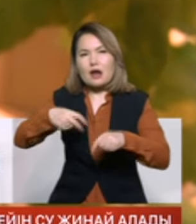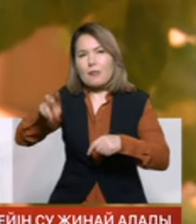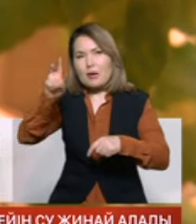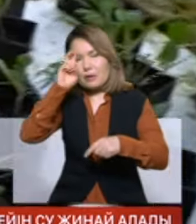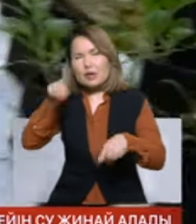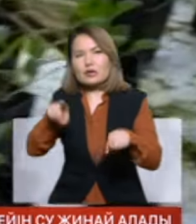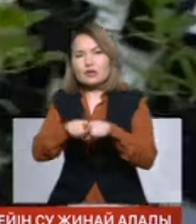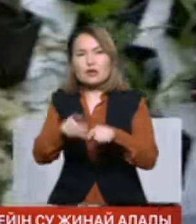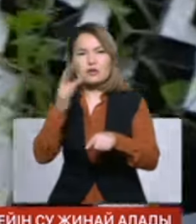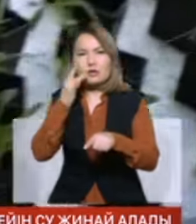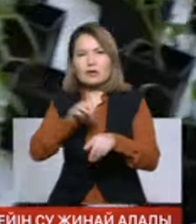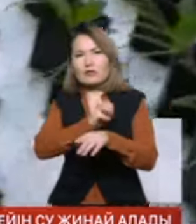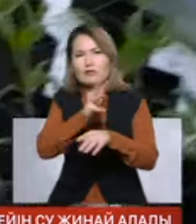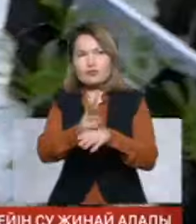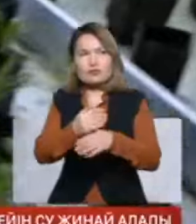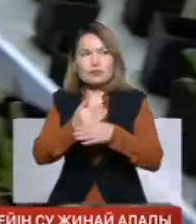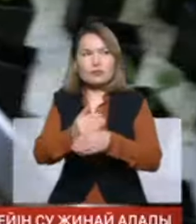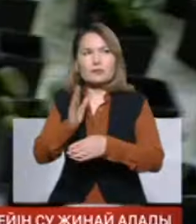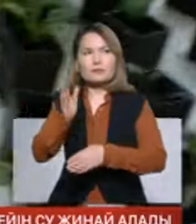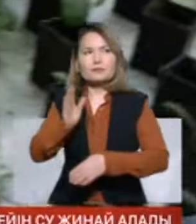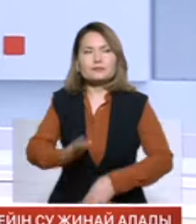тарапынан субсидияланбақ.